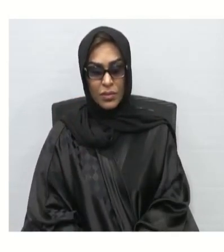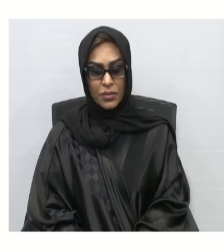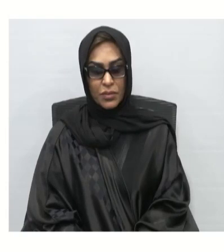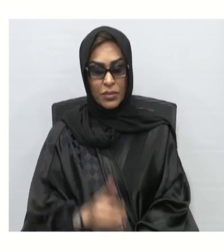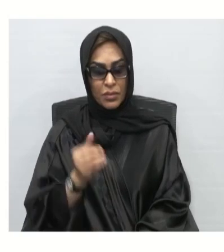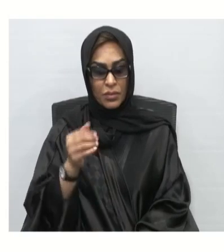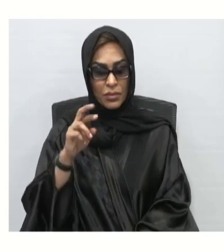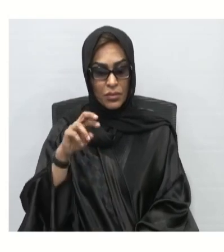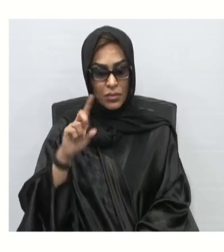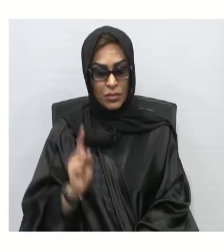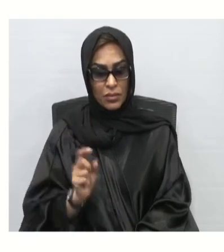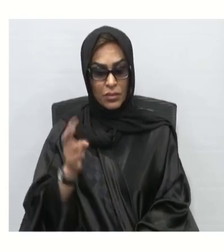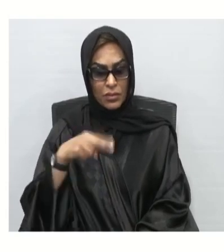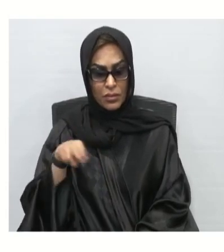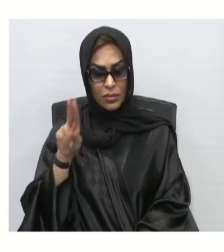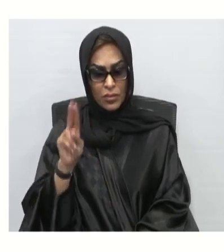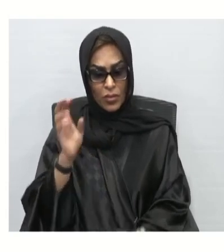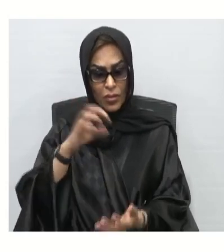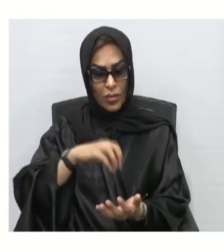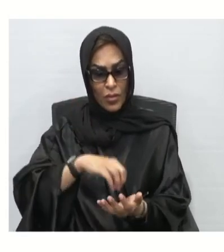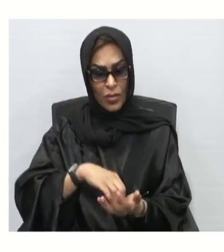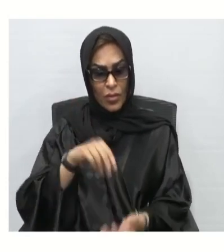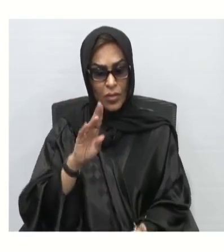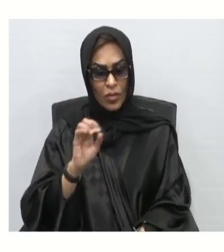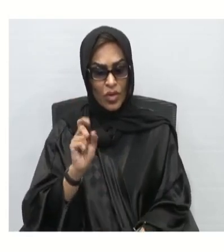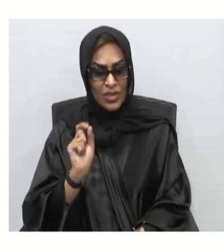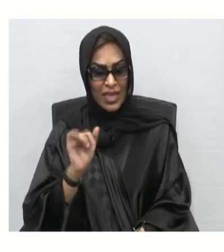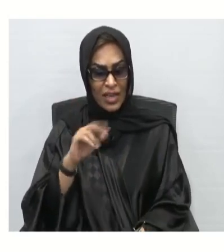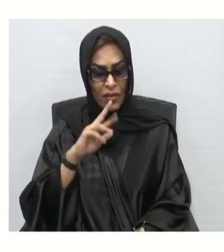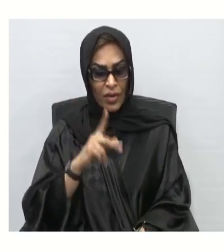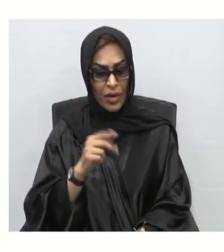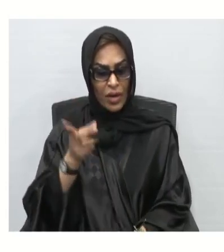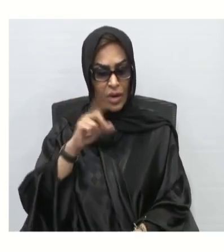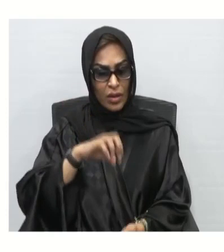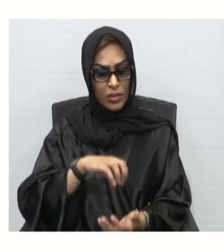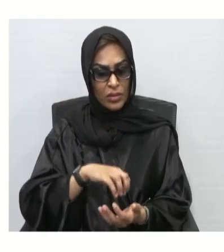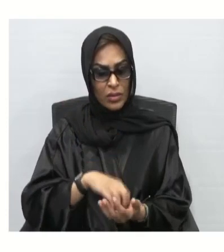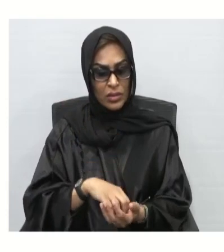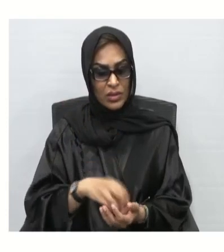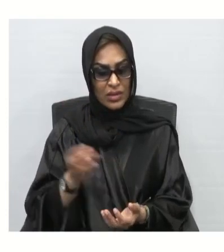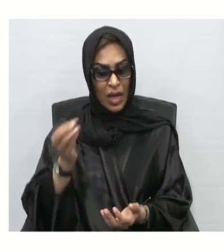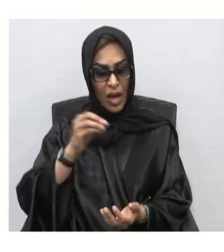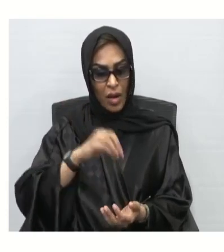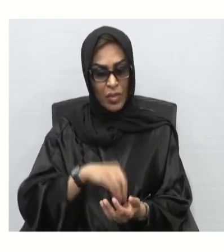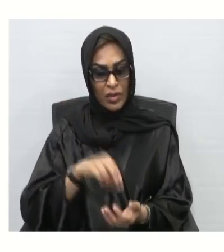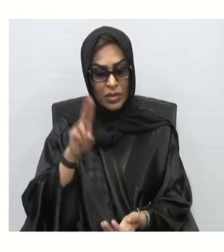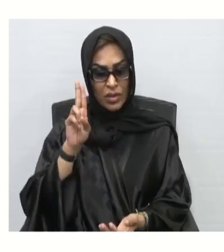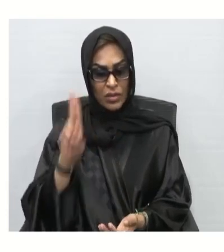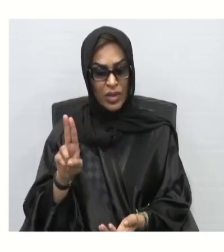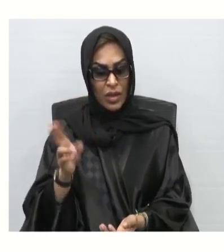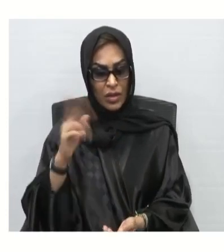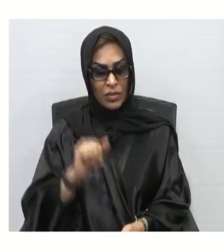احذر من التطبيقات والمواقع المزيفه عن طريق تحميل التطبيقات من متجر